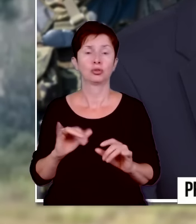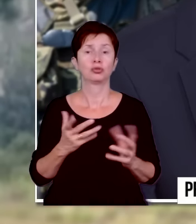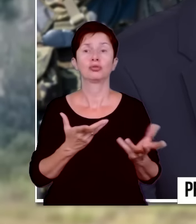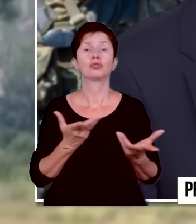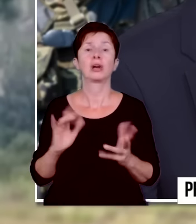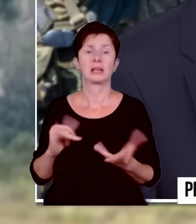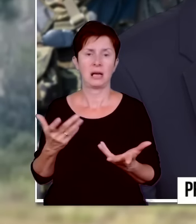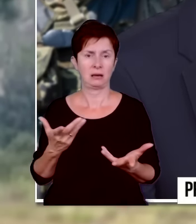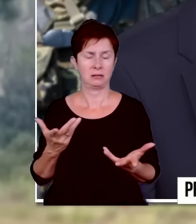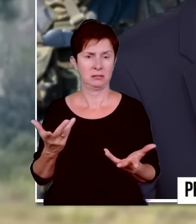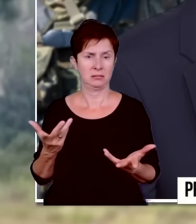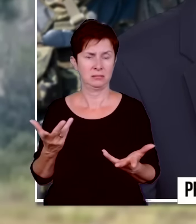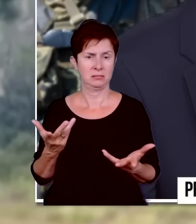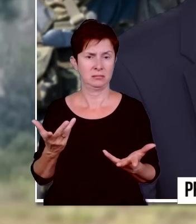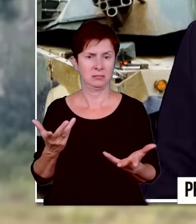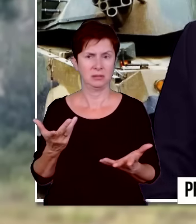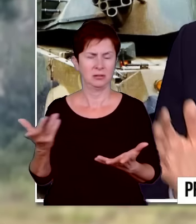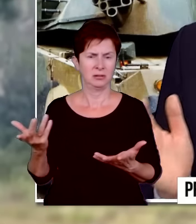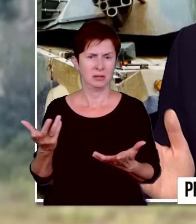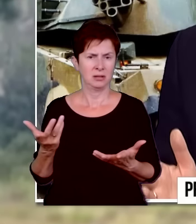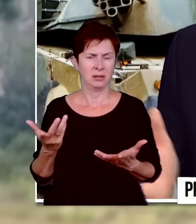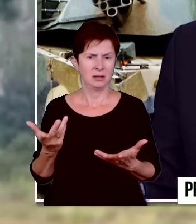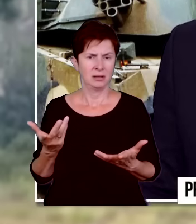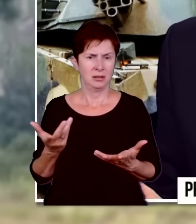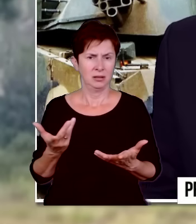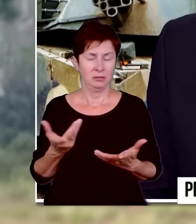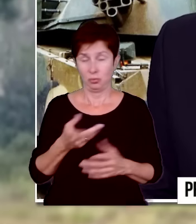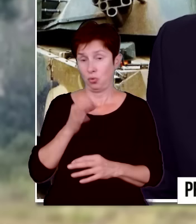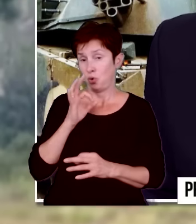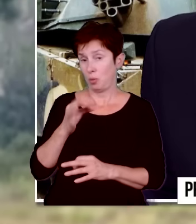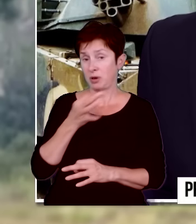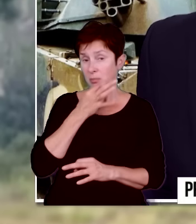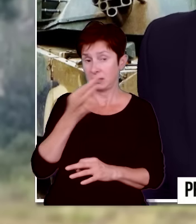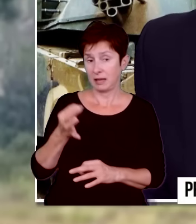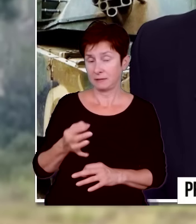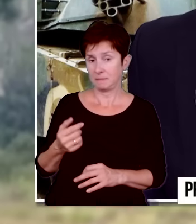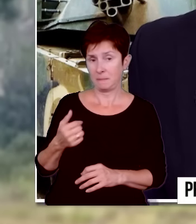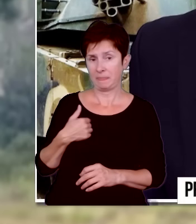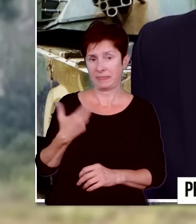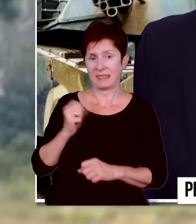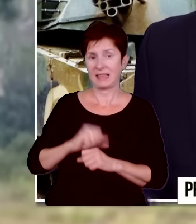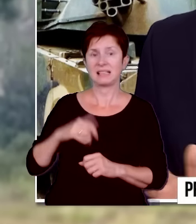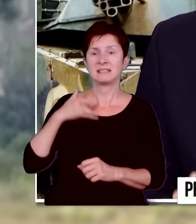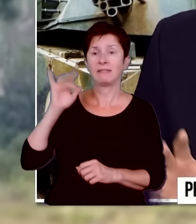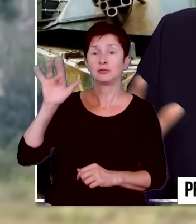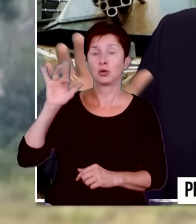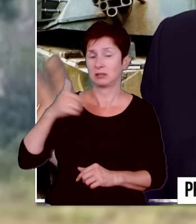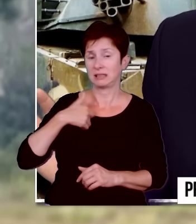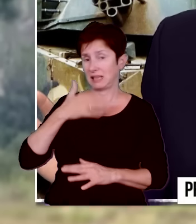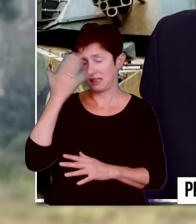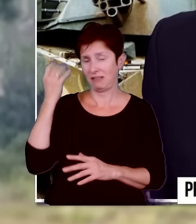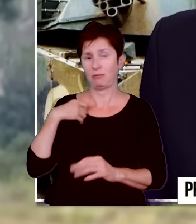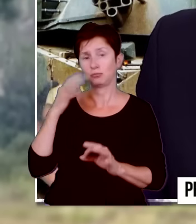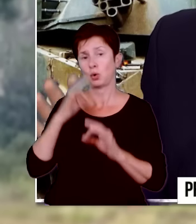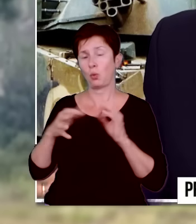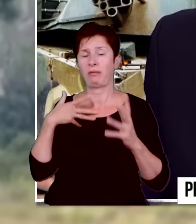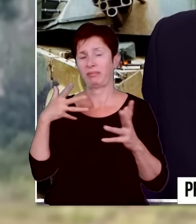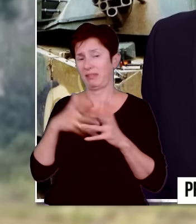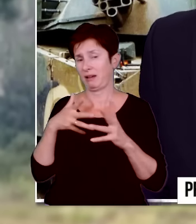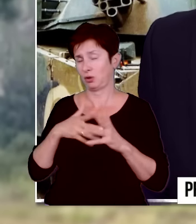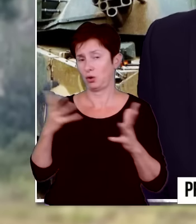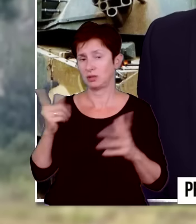panowania to jest bardzo bardzo dobre pytanie no Proszę pamiętać że ja już nie jestem w środku żeby stawiać takie precyzyjne diagnozy ale z tego co widzę na